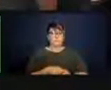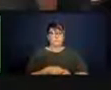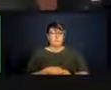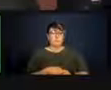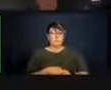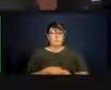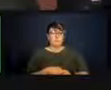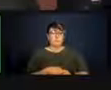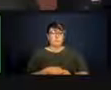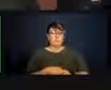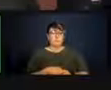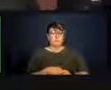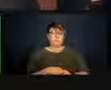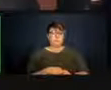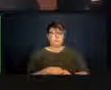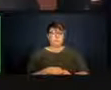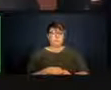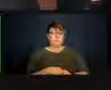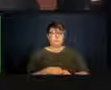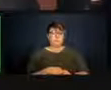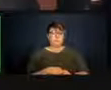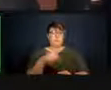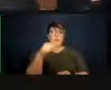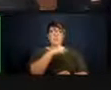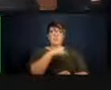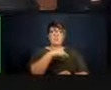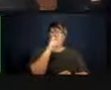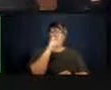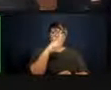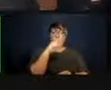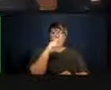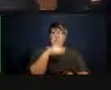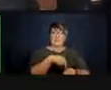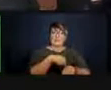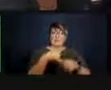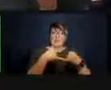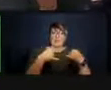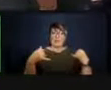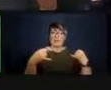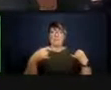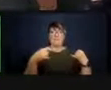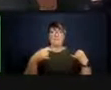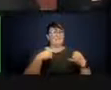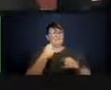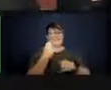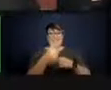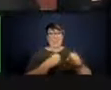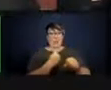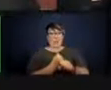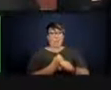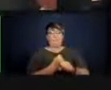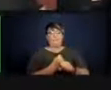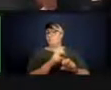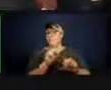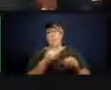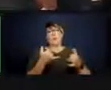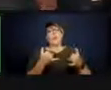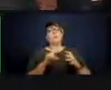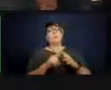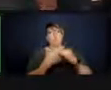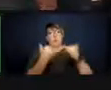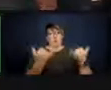وصلنا إلى اتفاق أن هذا طبعا الفترة الزمنية التي